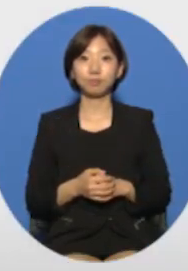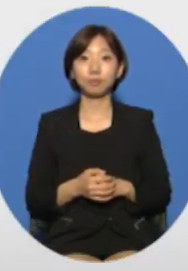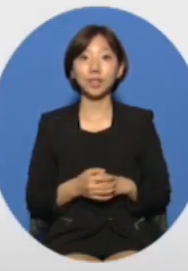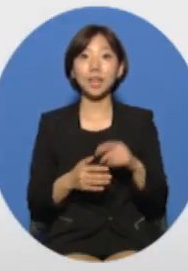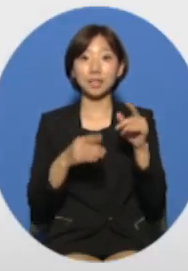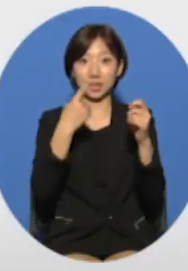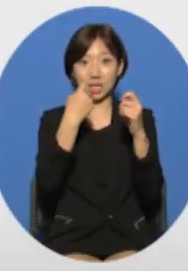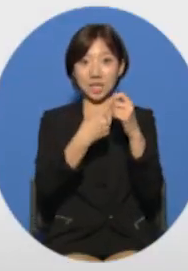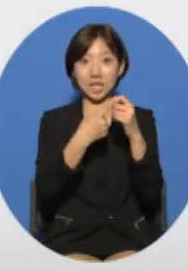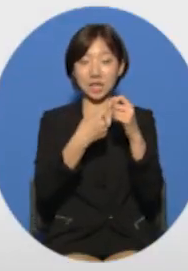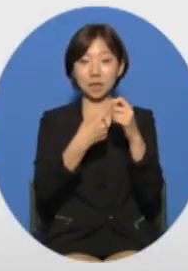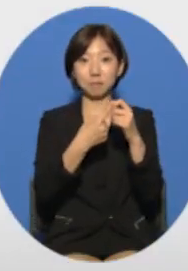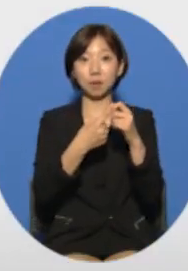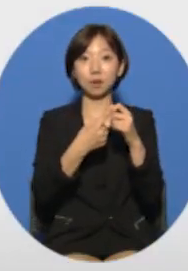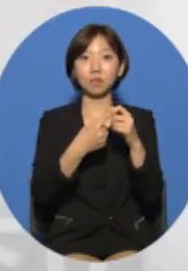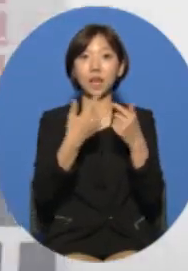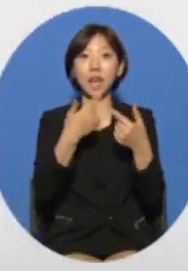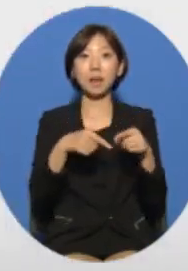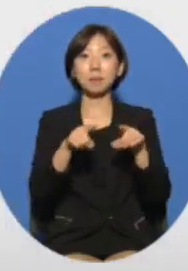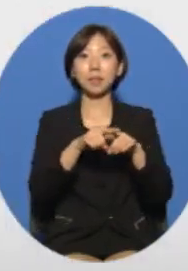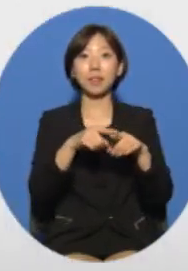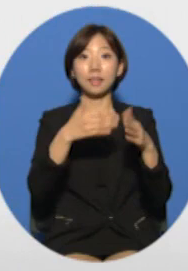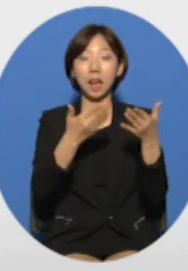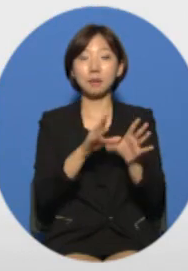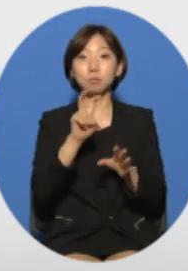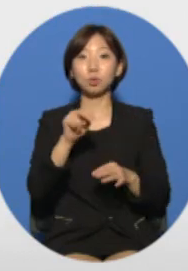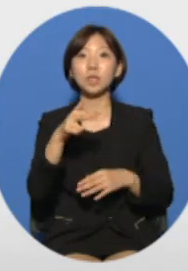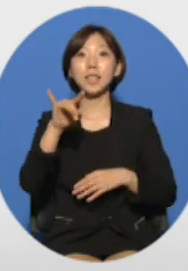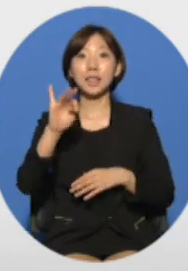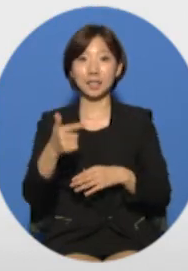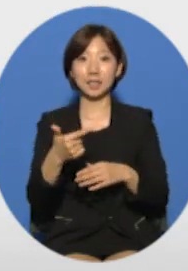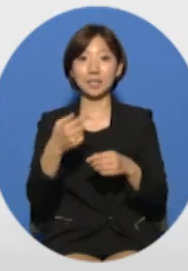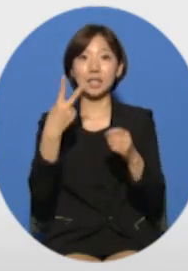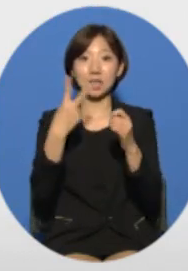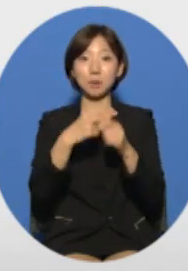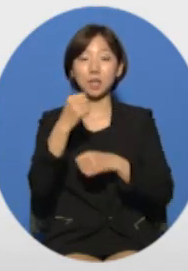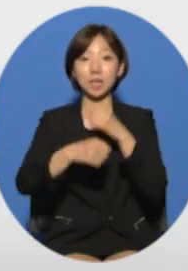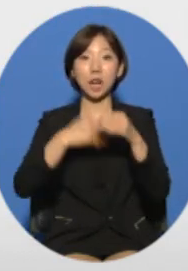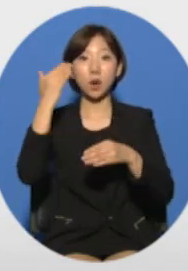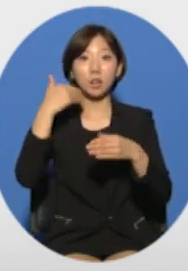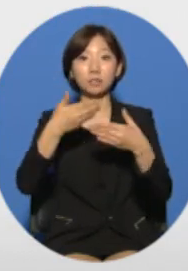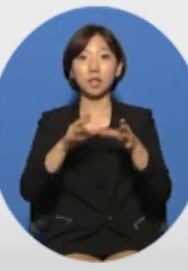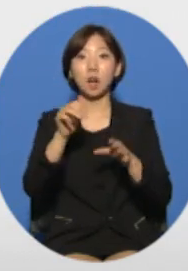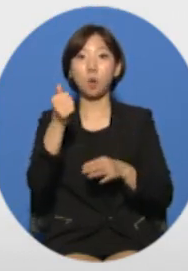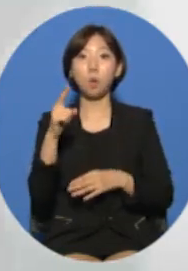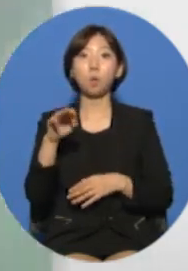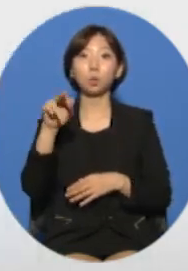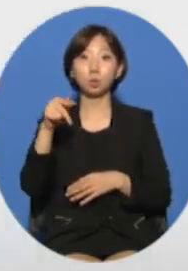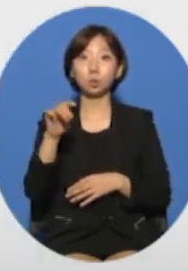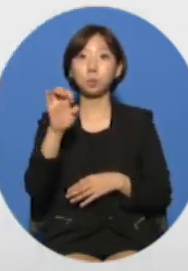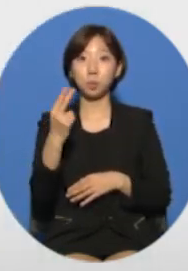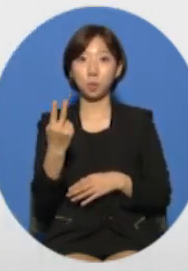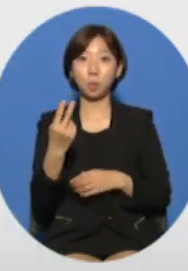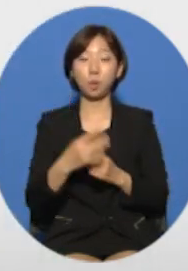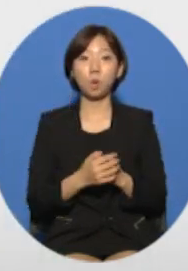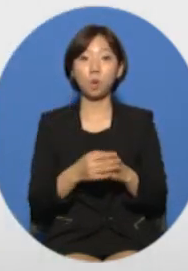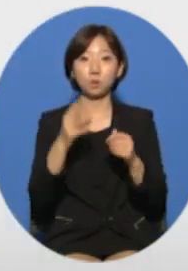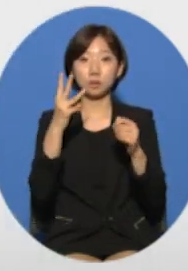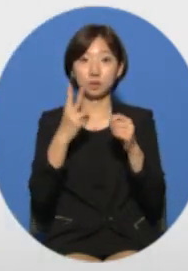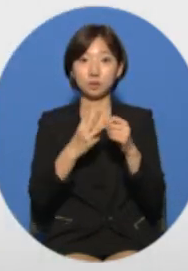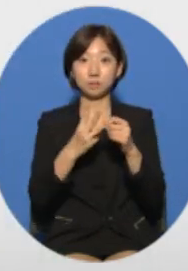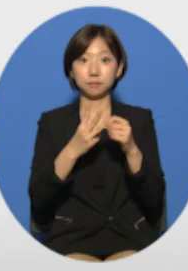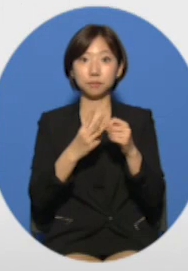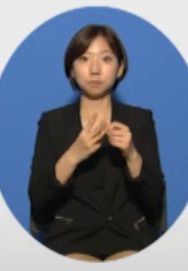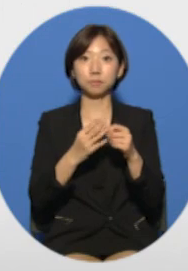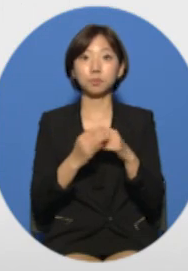기호 1번 더불어민주당 문재인 후보, 기호 2번 자유한국당 홍준표 후보,